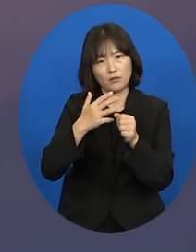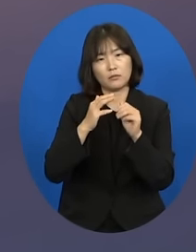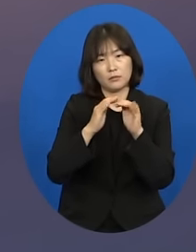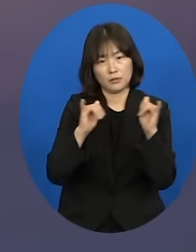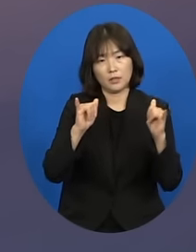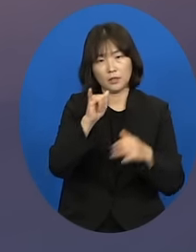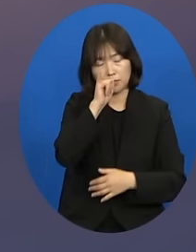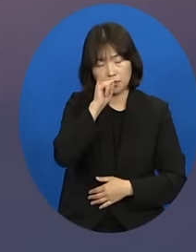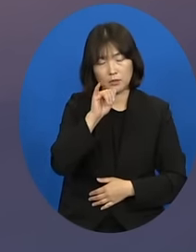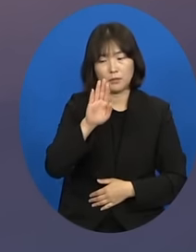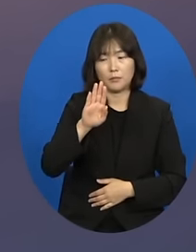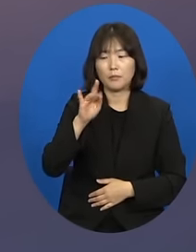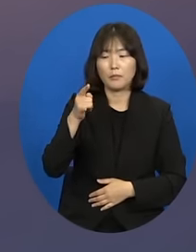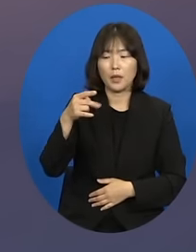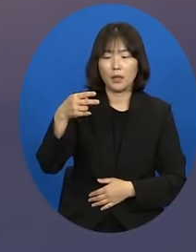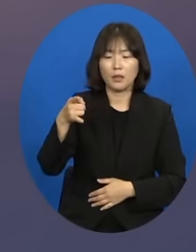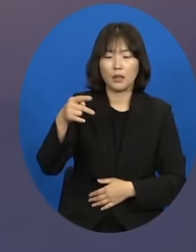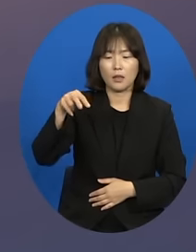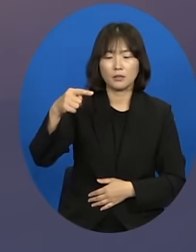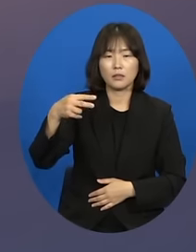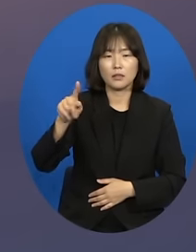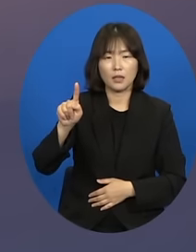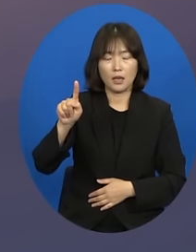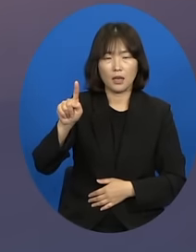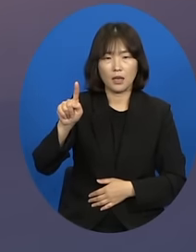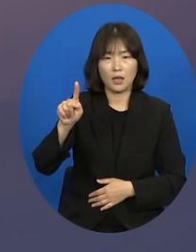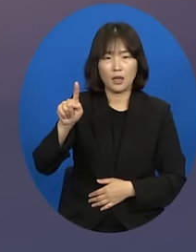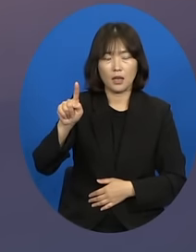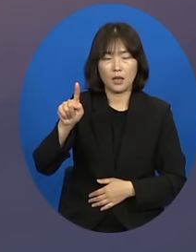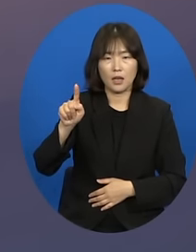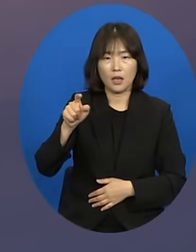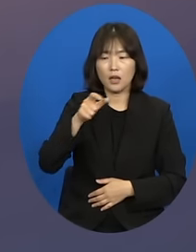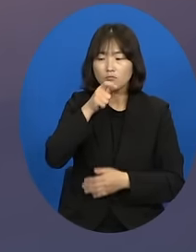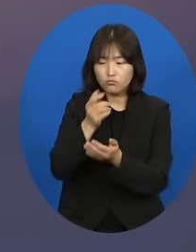베데스다라는 연못가, 은혜의 집이라는 뜻의 연못가.